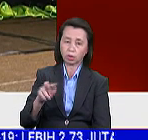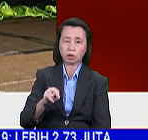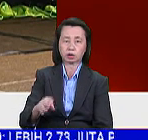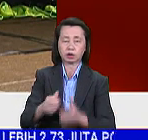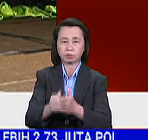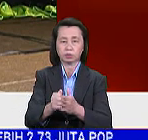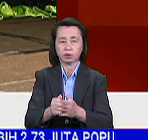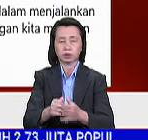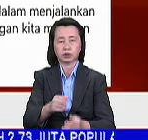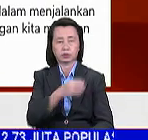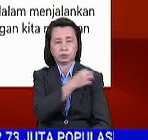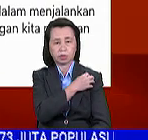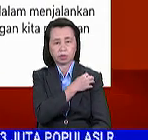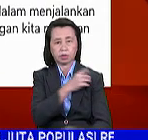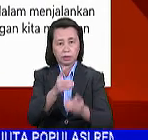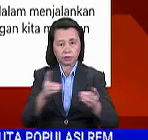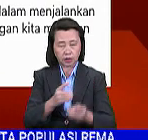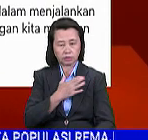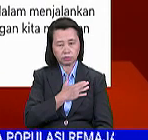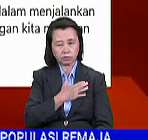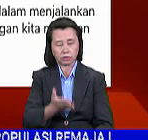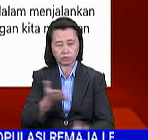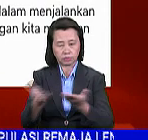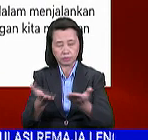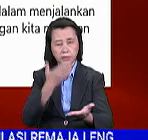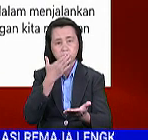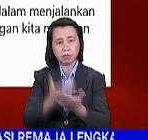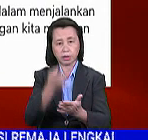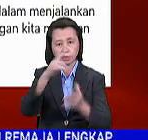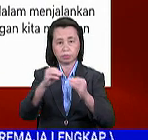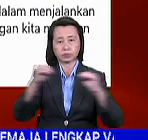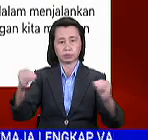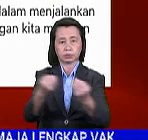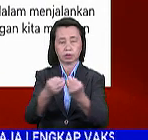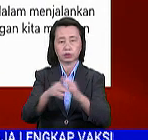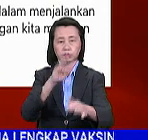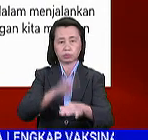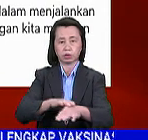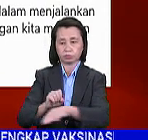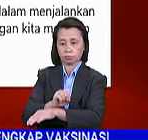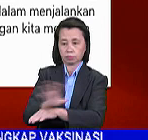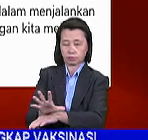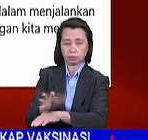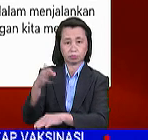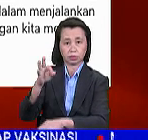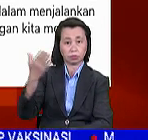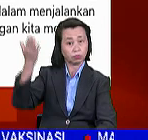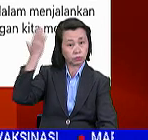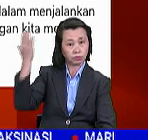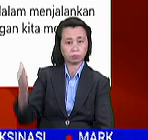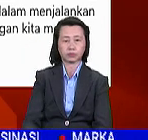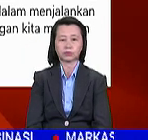pegawai daerah yang komite dalam memberi primata terbaik kepada masyarakat semasa pandemic Studios